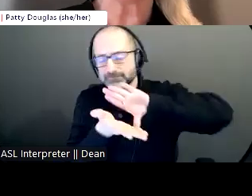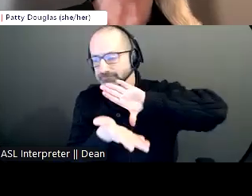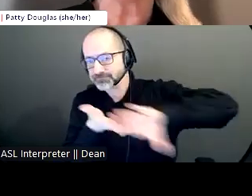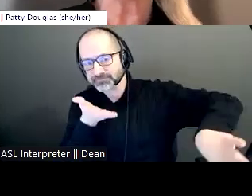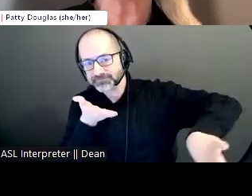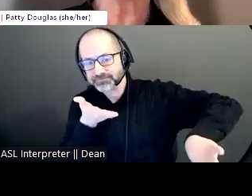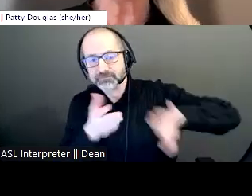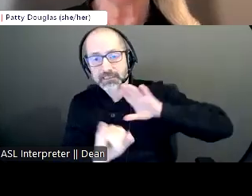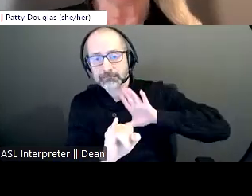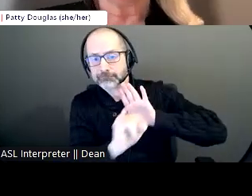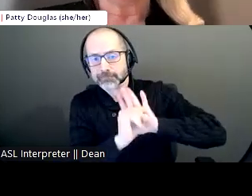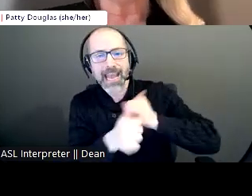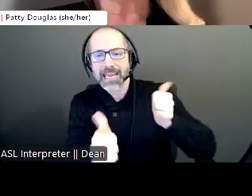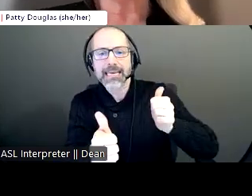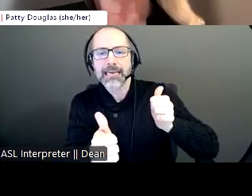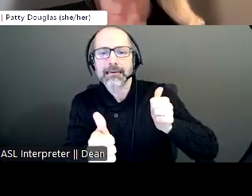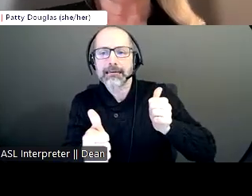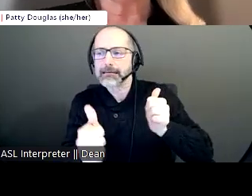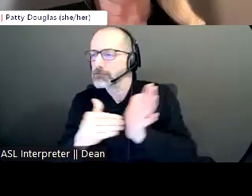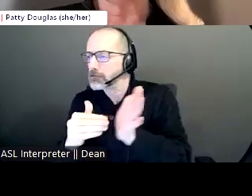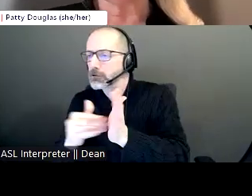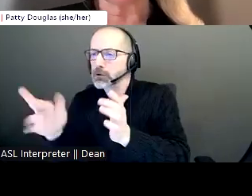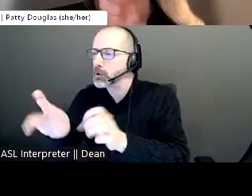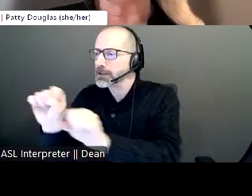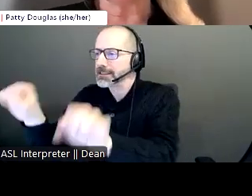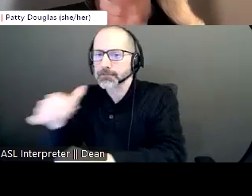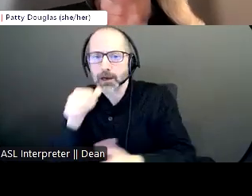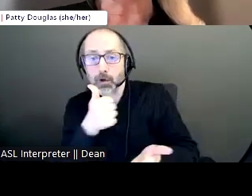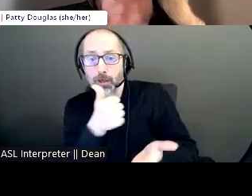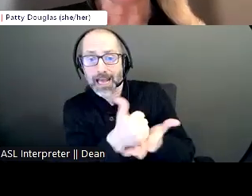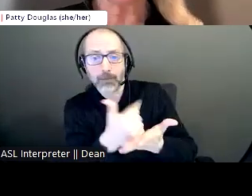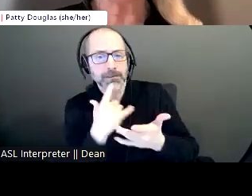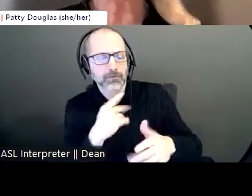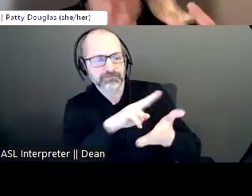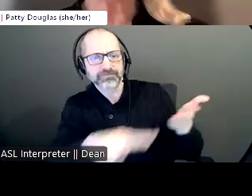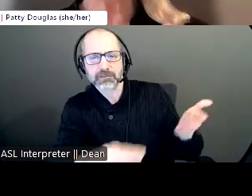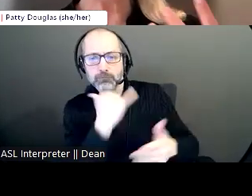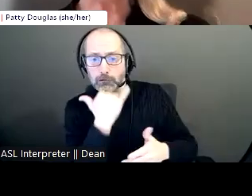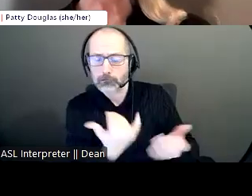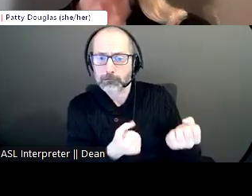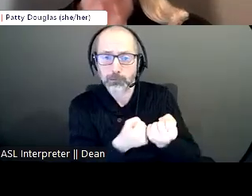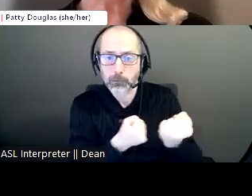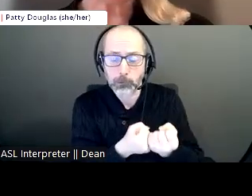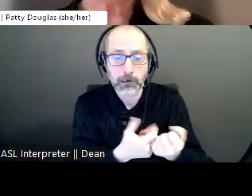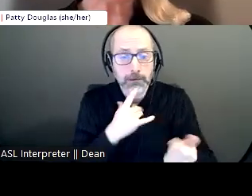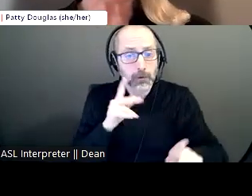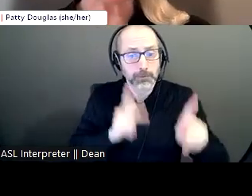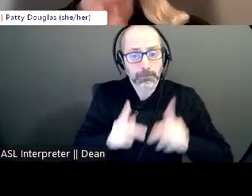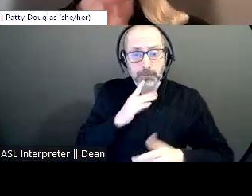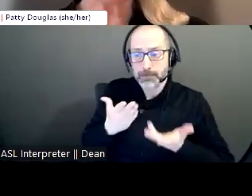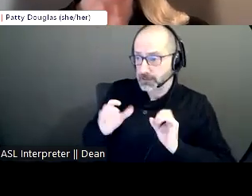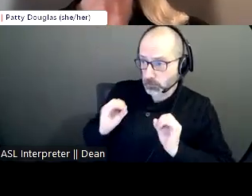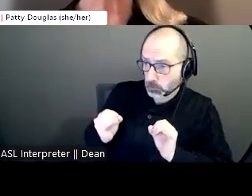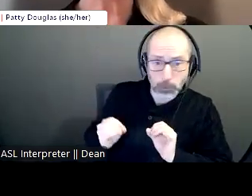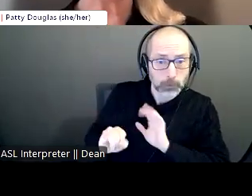des diagnostics appropriés et du soutien au niveau des diagnostics et cela leur empêchait d'obtenir du soutien.